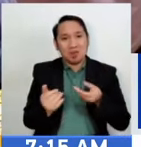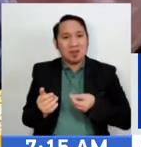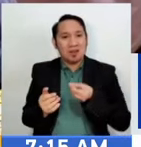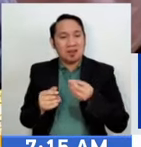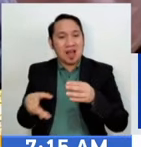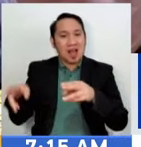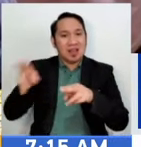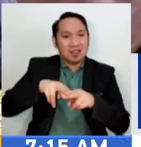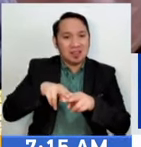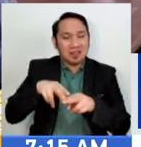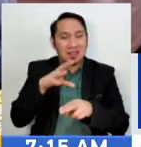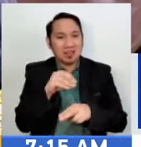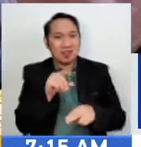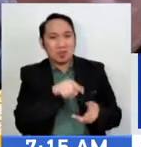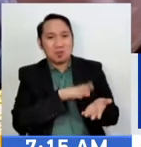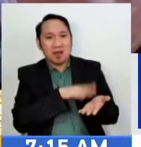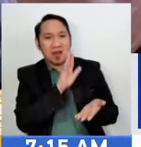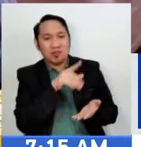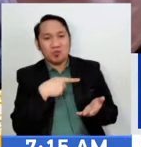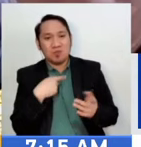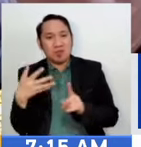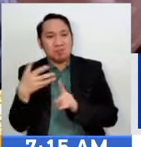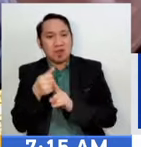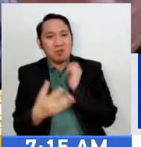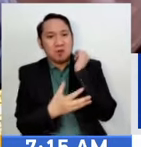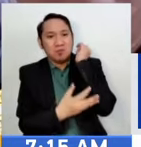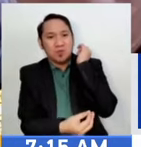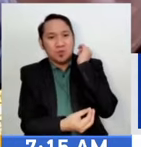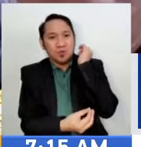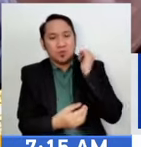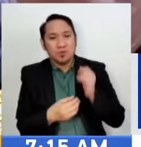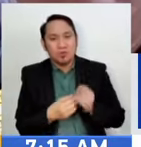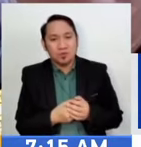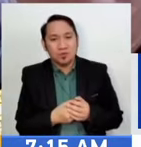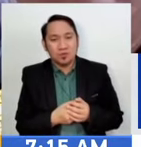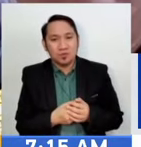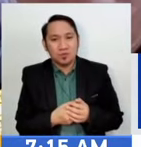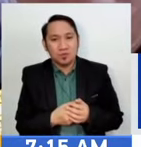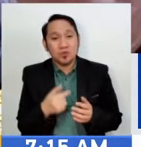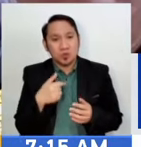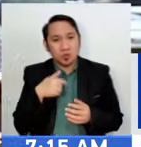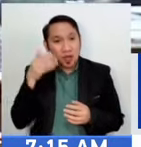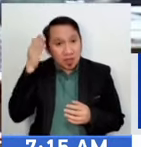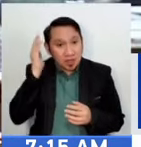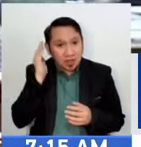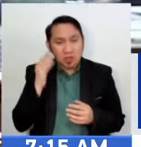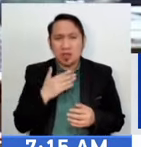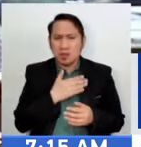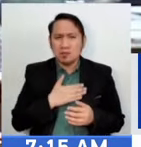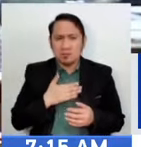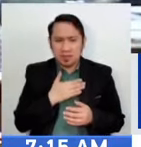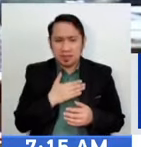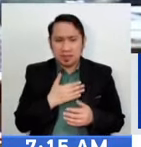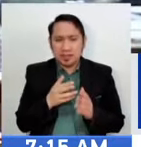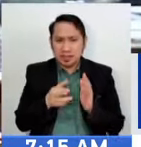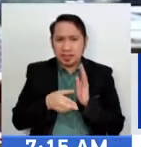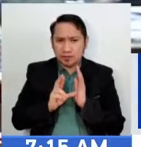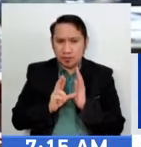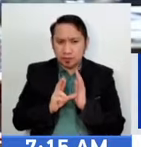mahirap. Yun na lang po. Siguro yung request ko sa inyo, pag-aralan niyo po mabuti. Sabi ng